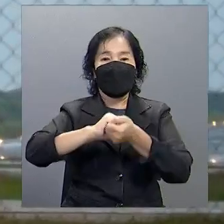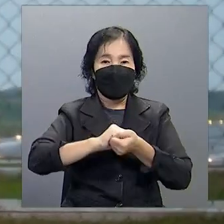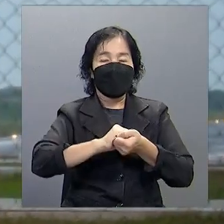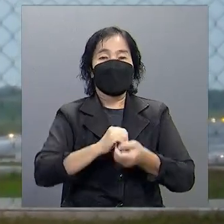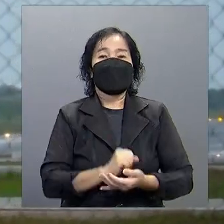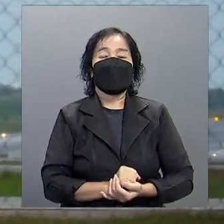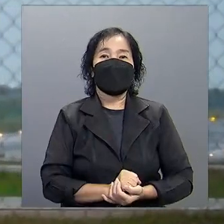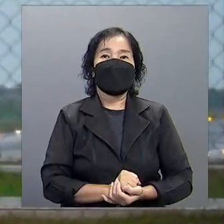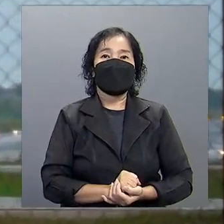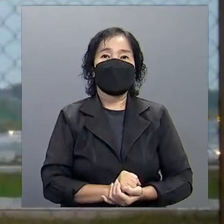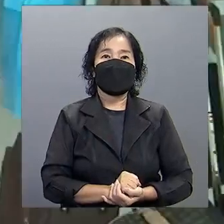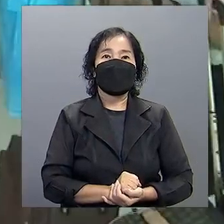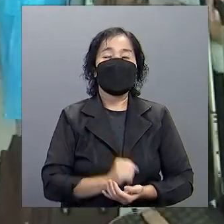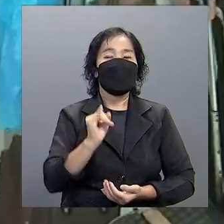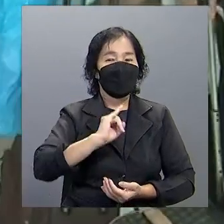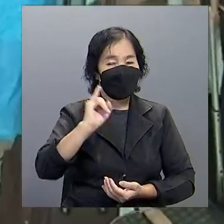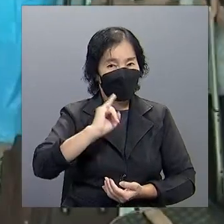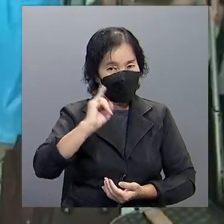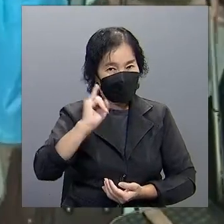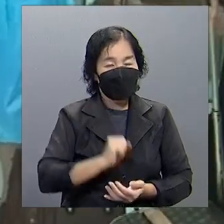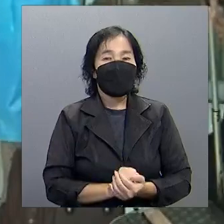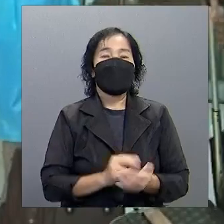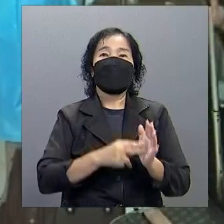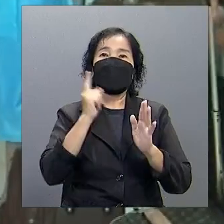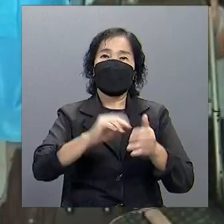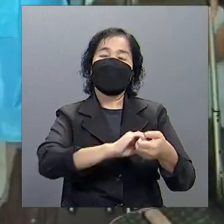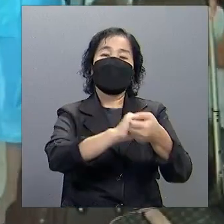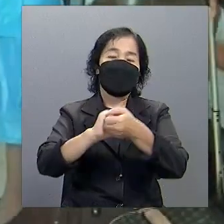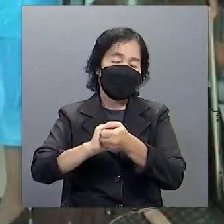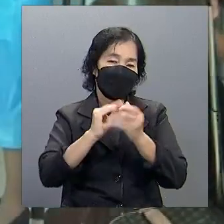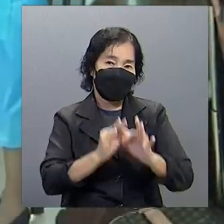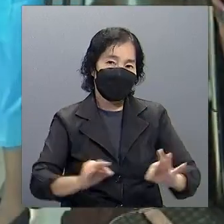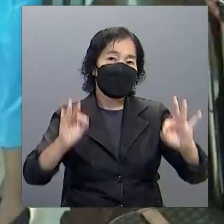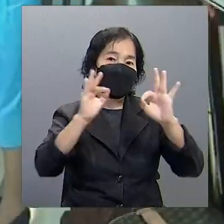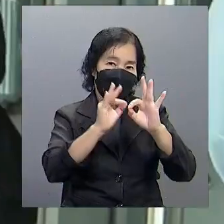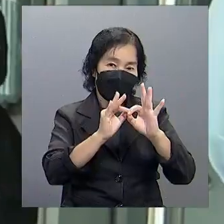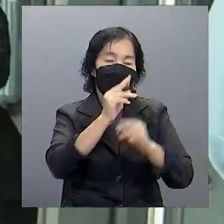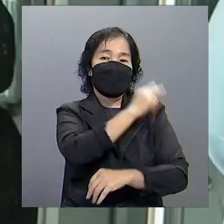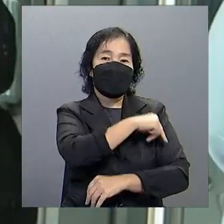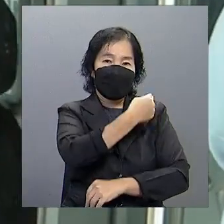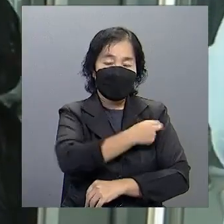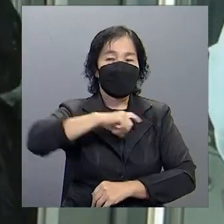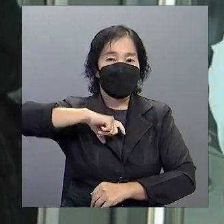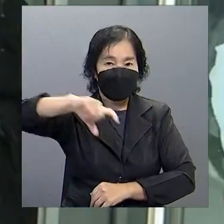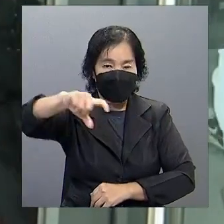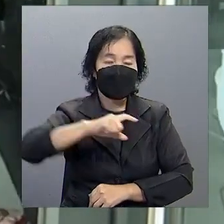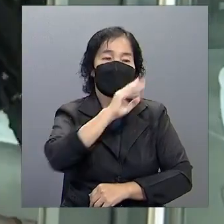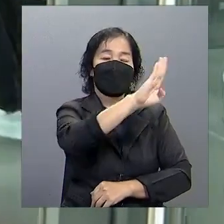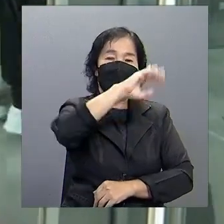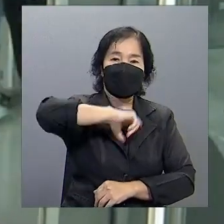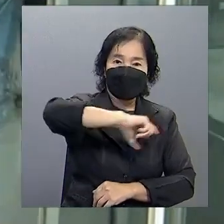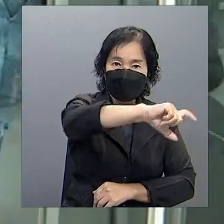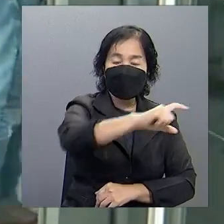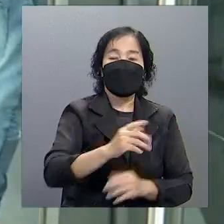ถูกต้องที่สุดครับงานนี้ความร่วมมือต้องขอตั้งแต่หมอตม AOT ไปถึงกัปตันเครื่องบินเลยทีเดียว